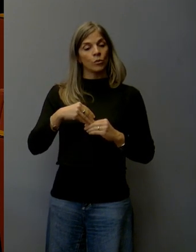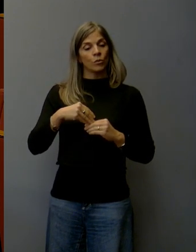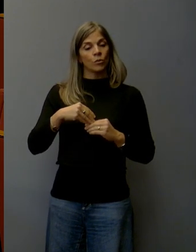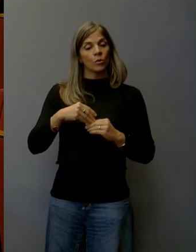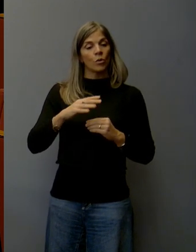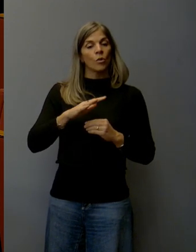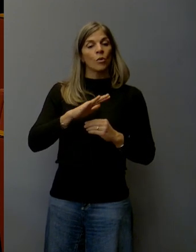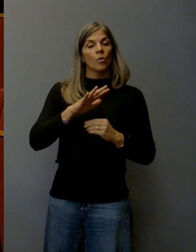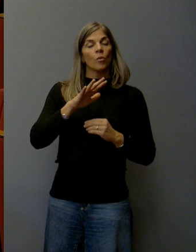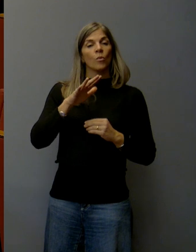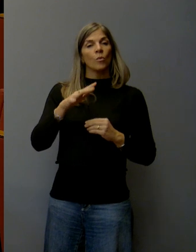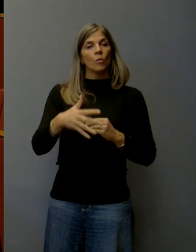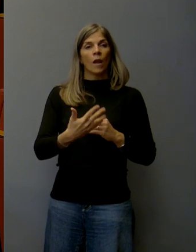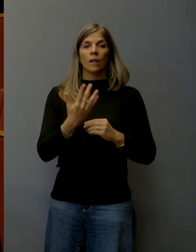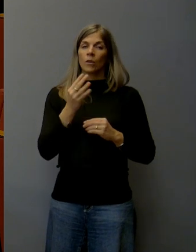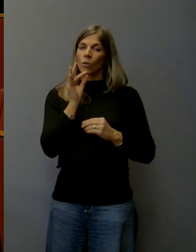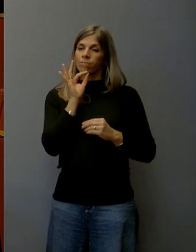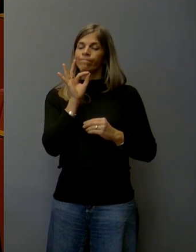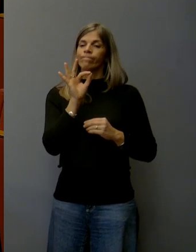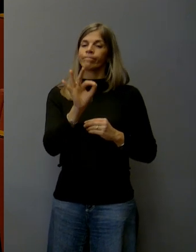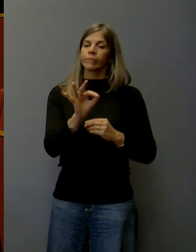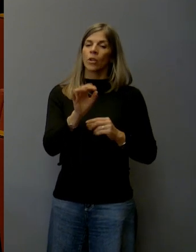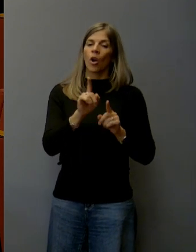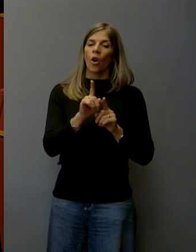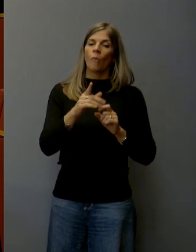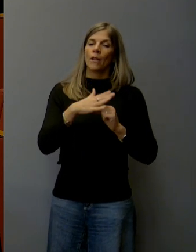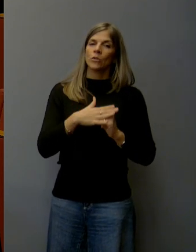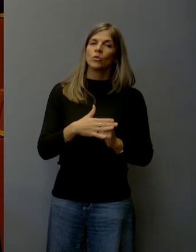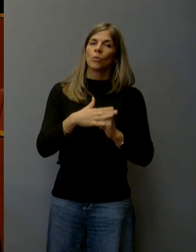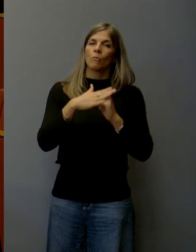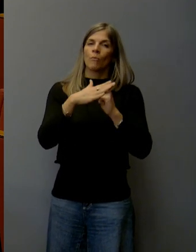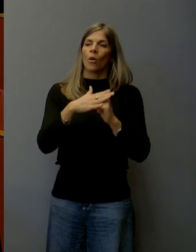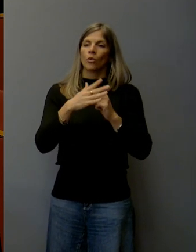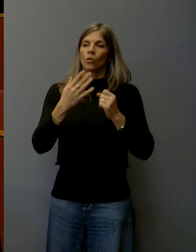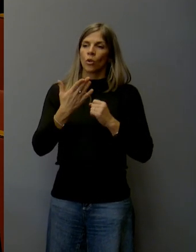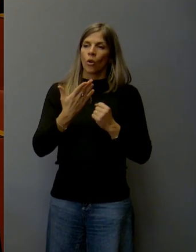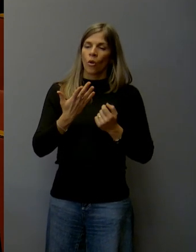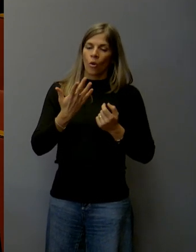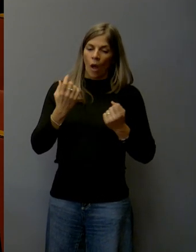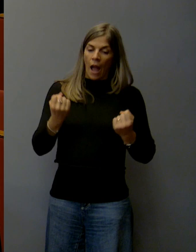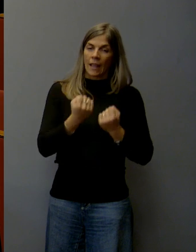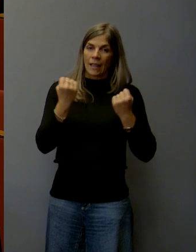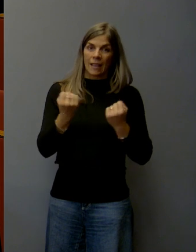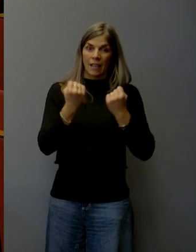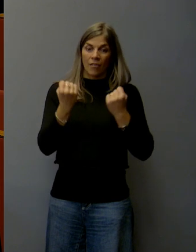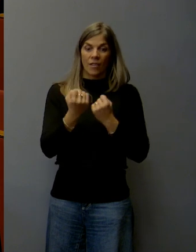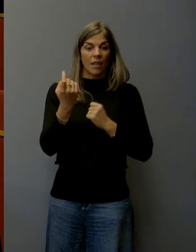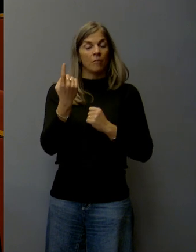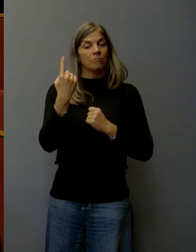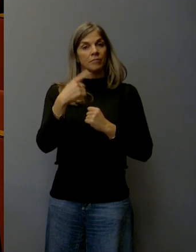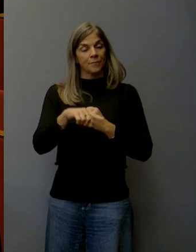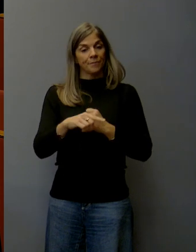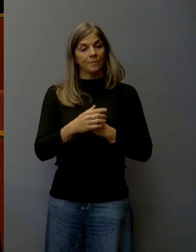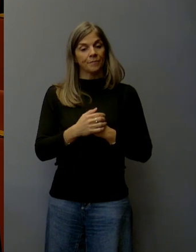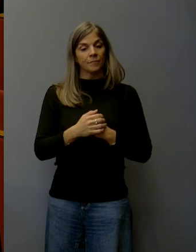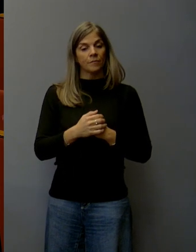necessità di sostenere questo tipo di diciamo di iniziative no che sono che vanno nella direzione di